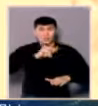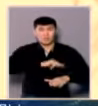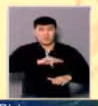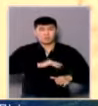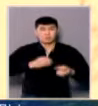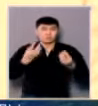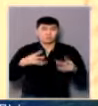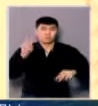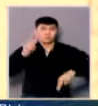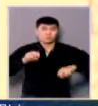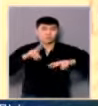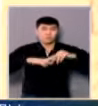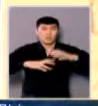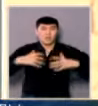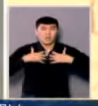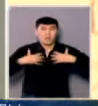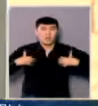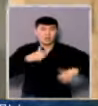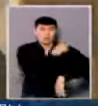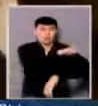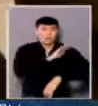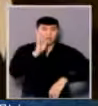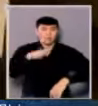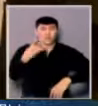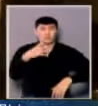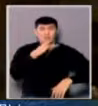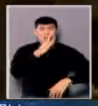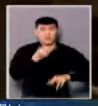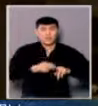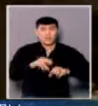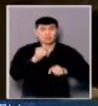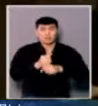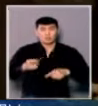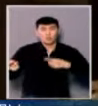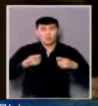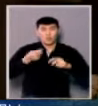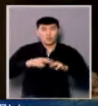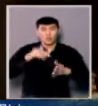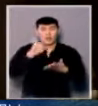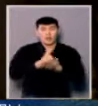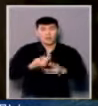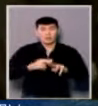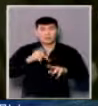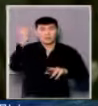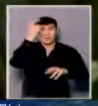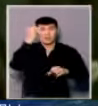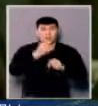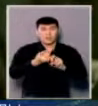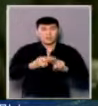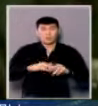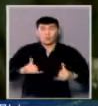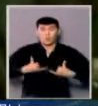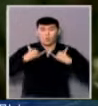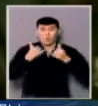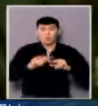рядовым специалистом-ветеринаром. 40 лет своей жизни проработал на руководящих должностях в сфере сельского хозяйства и заслужил